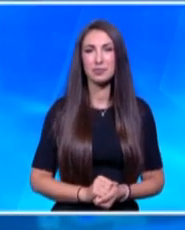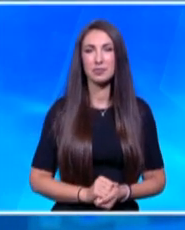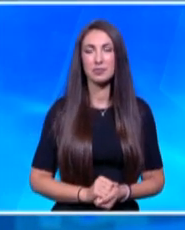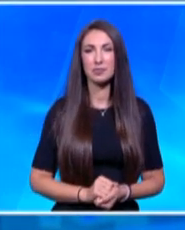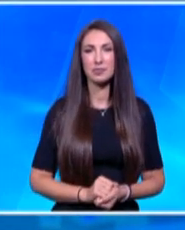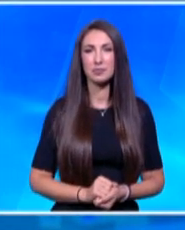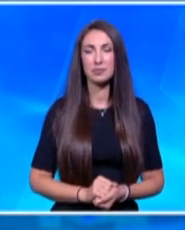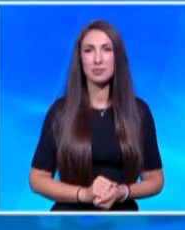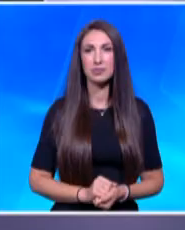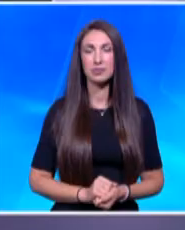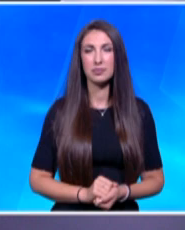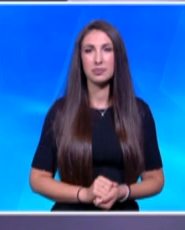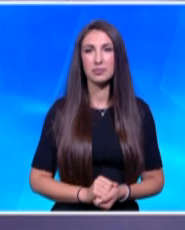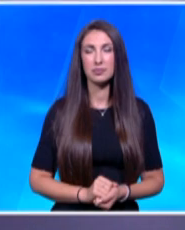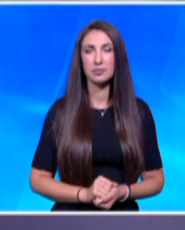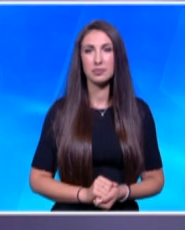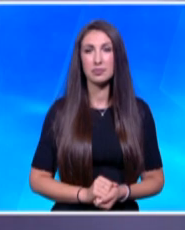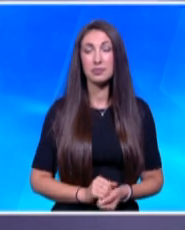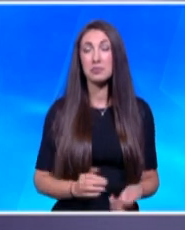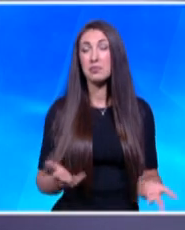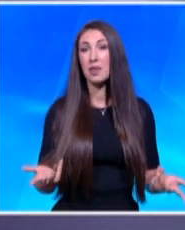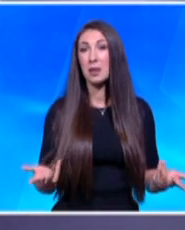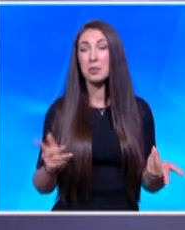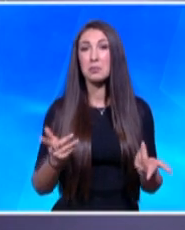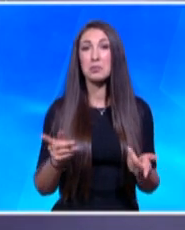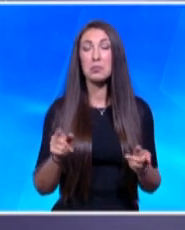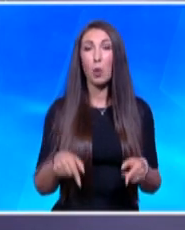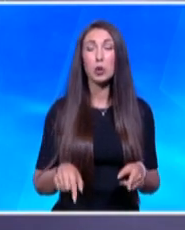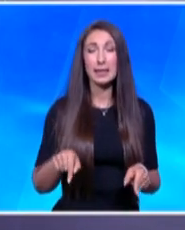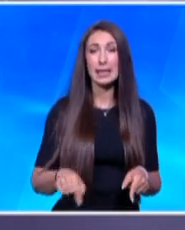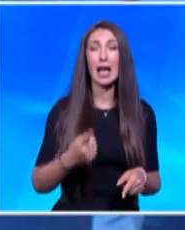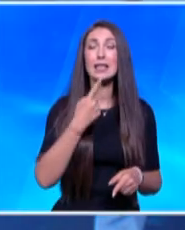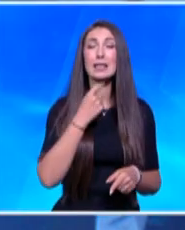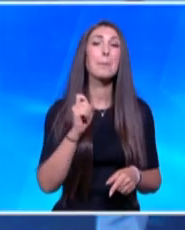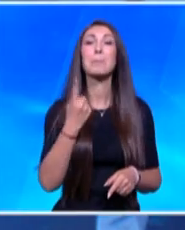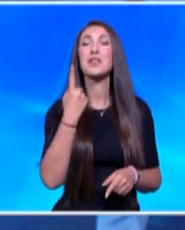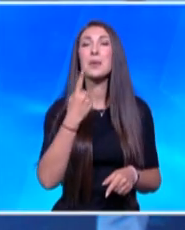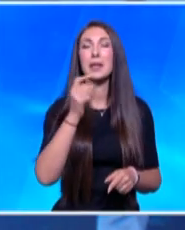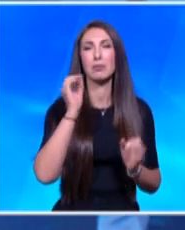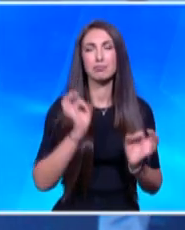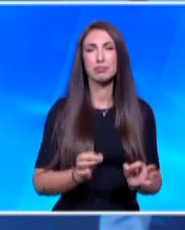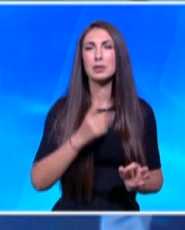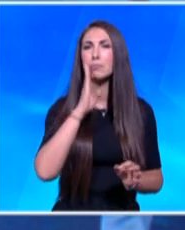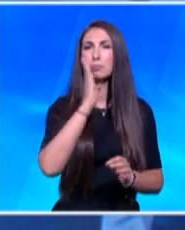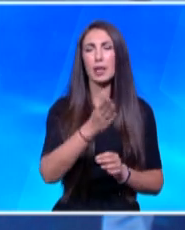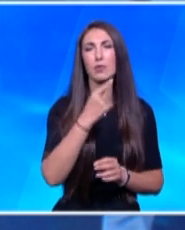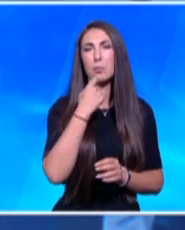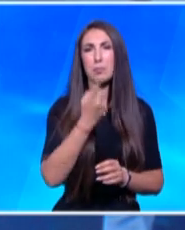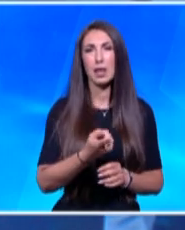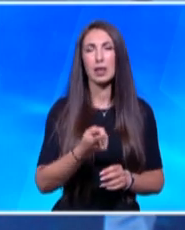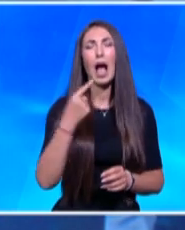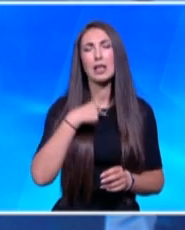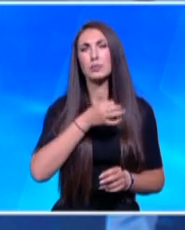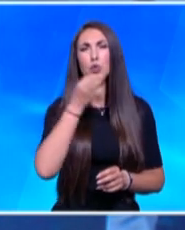Господин Стойчев? Ами, може би сега е питан за първи път директно. Аз съм абсолютно убеден, че това, което каза, е